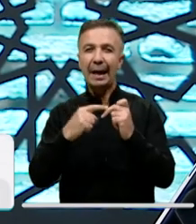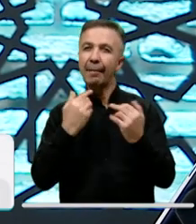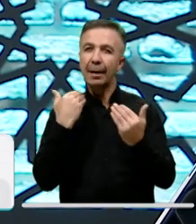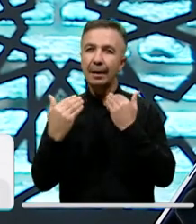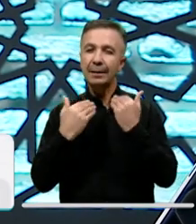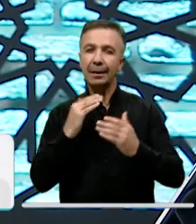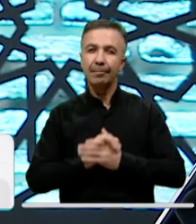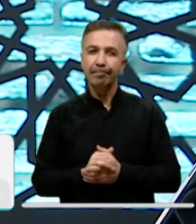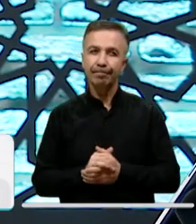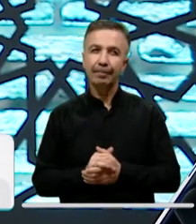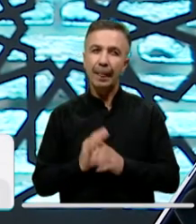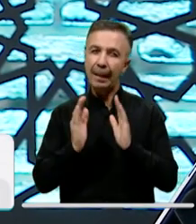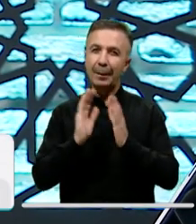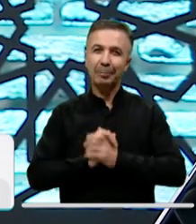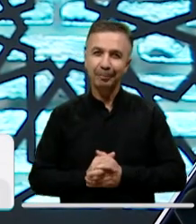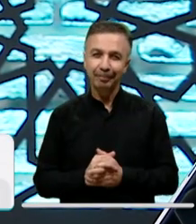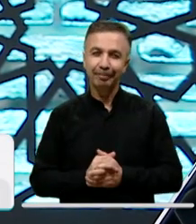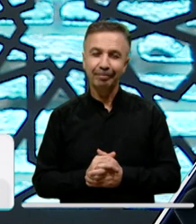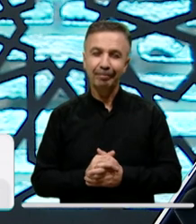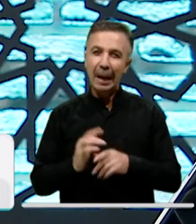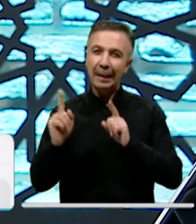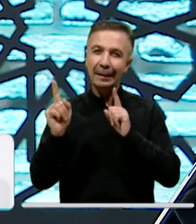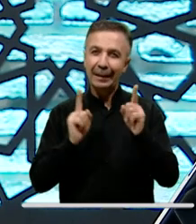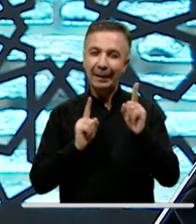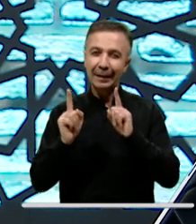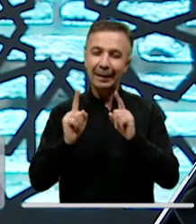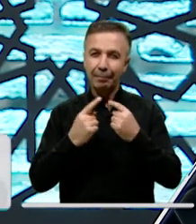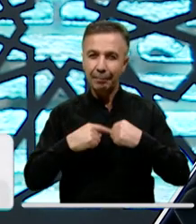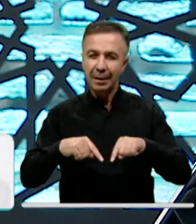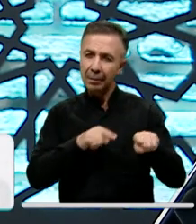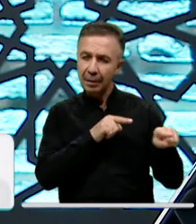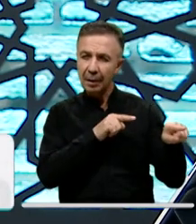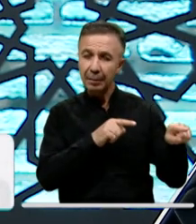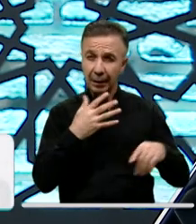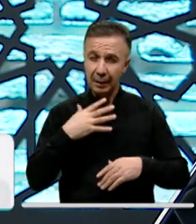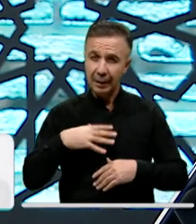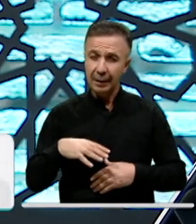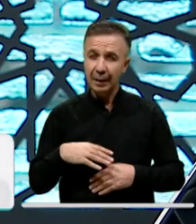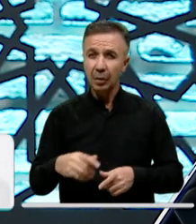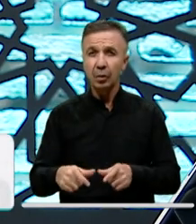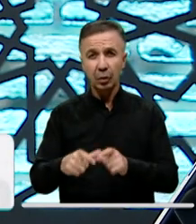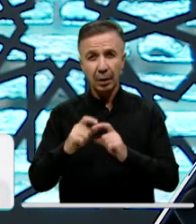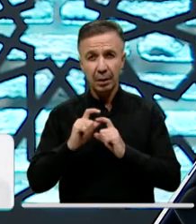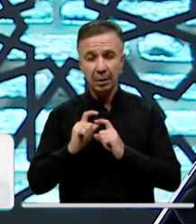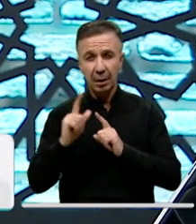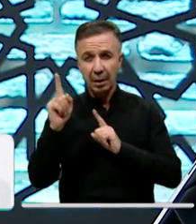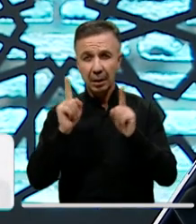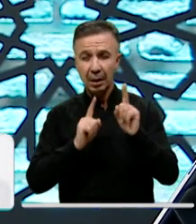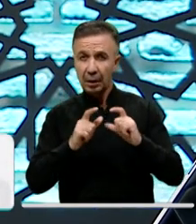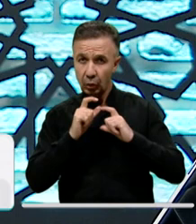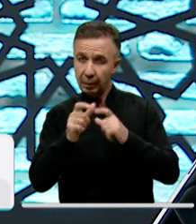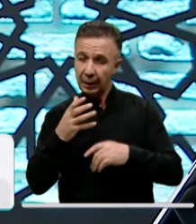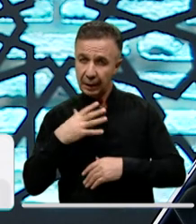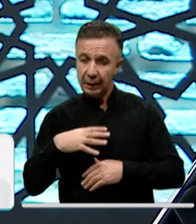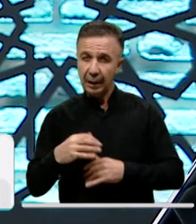diyanete.soralim@diyanet.gov.tr adresini kullanabilirler. Ve sosyal medya üzerinden bizi takip etmek isteyen, sorularını sosyal medya hesapları vasıtasıyla